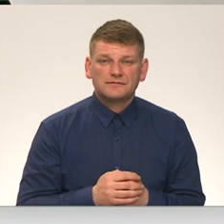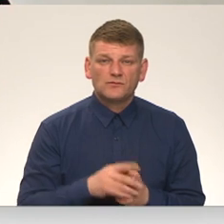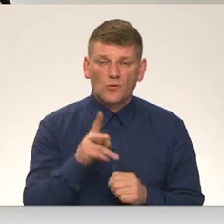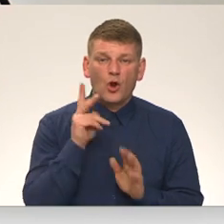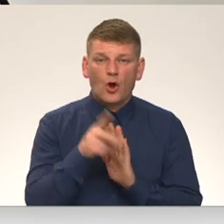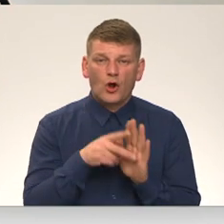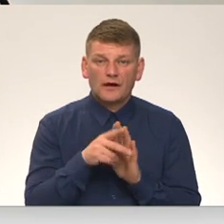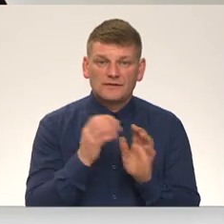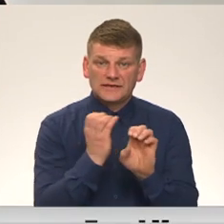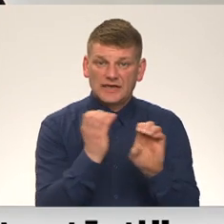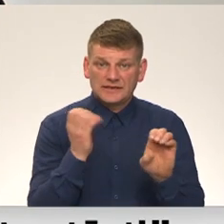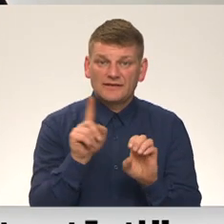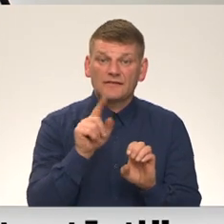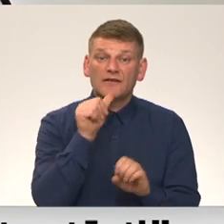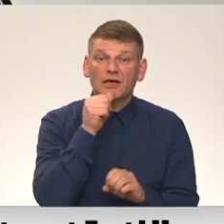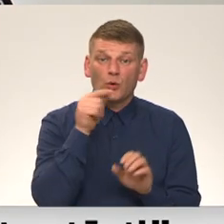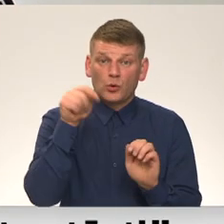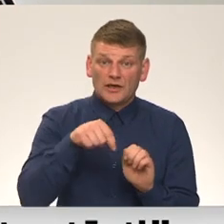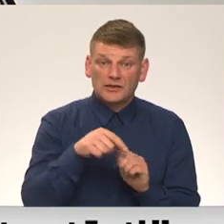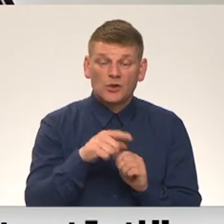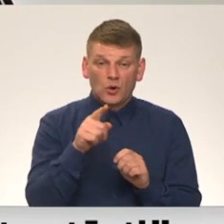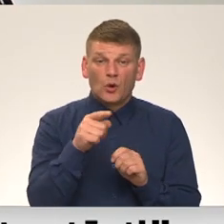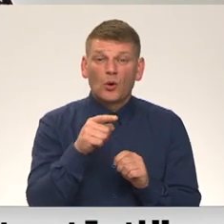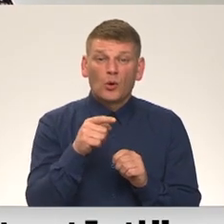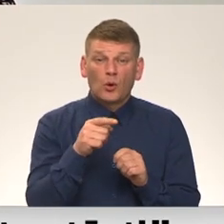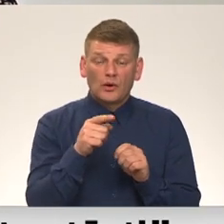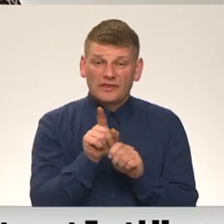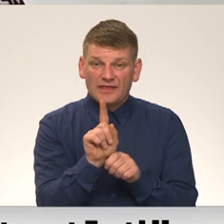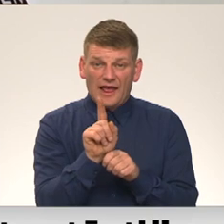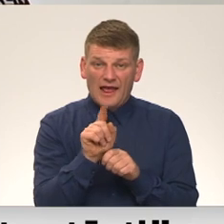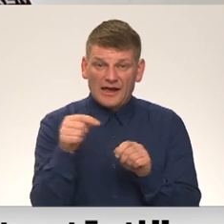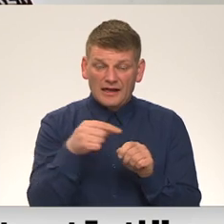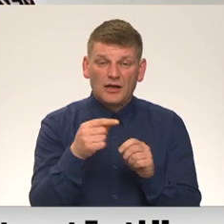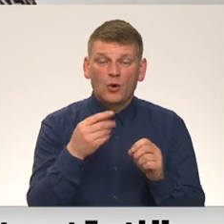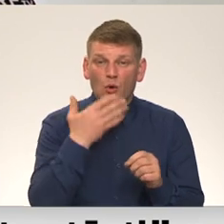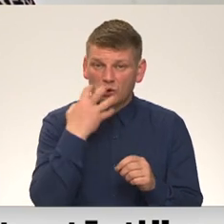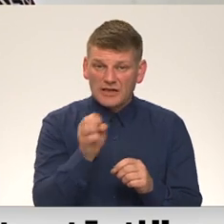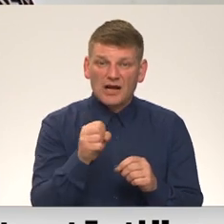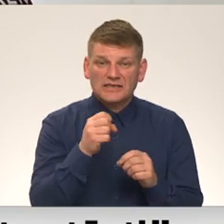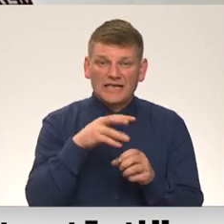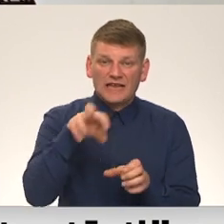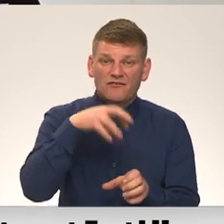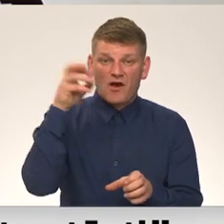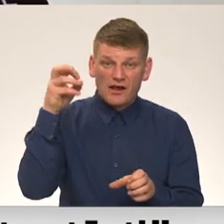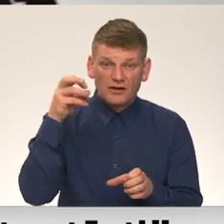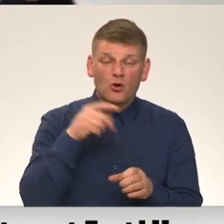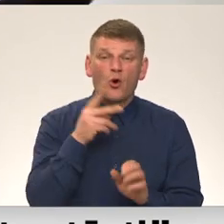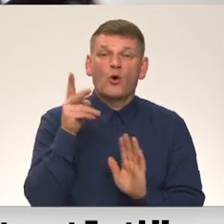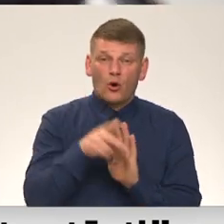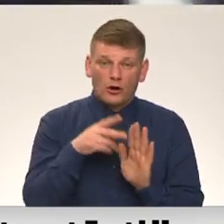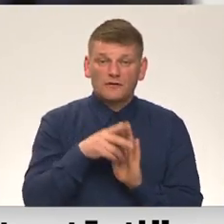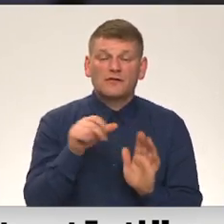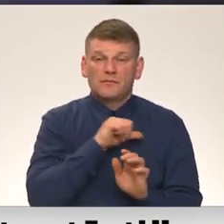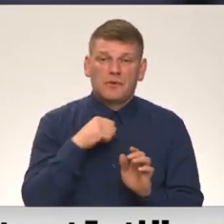lokomotīvas sastāvā ir ūdens un degļi uzkars tvaiku un lokomotīva pati brauc